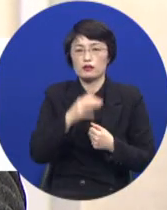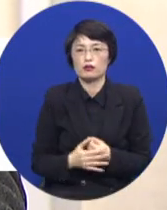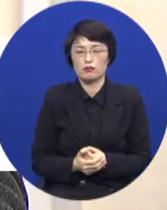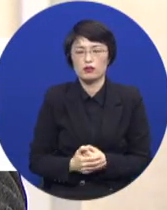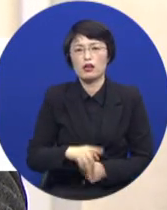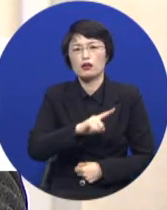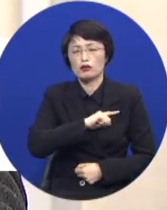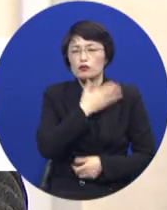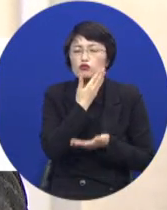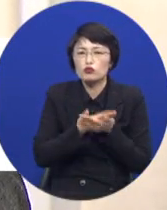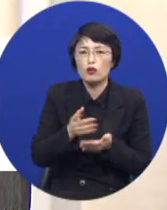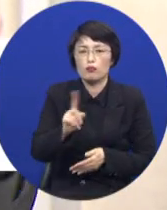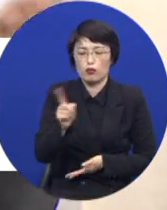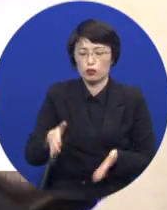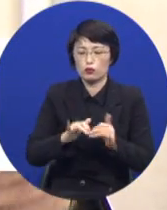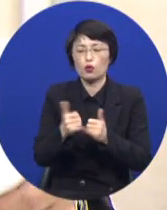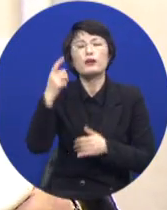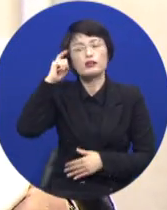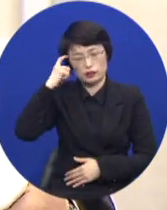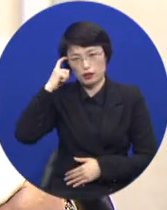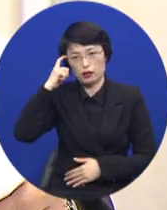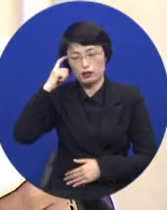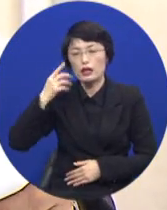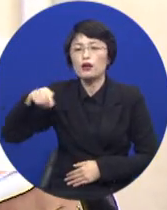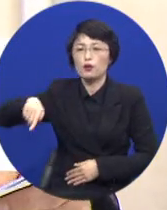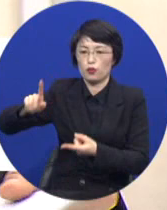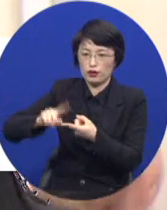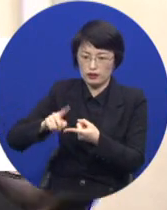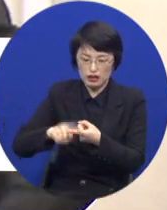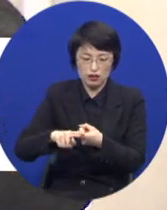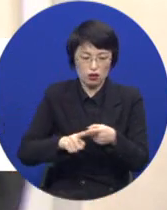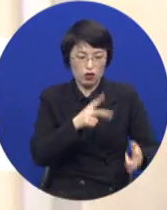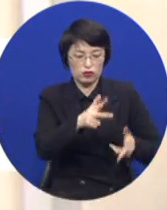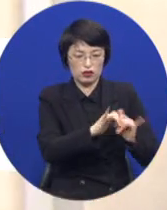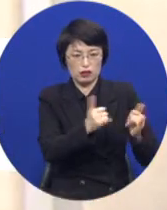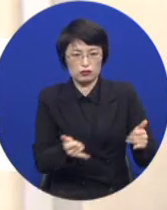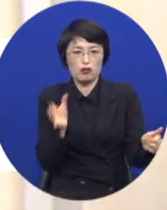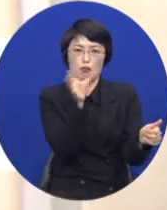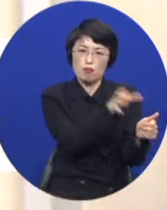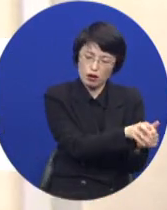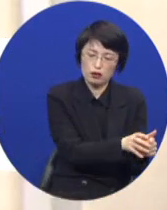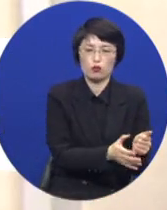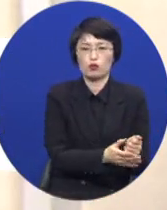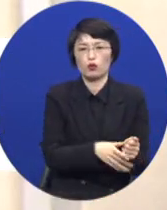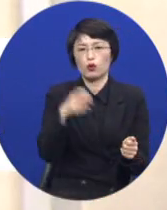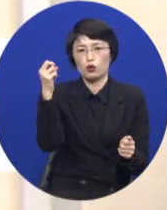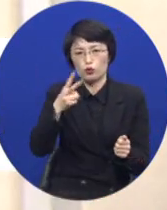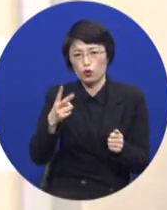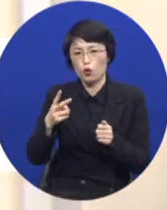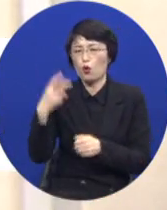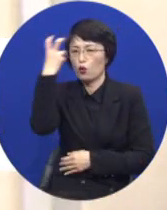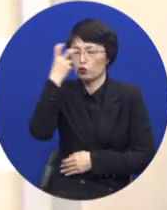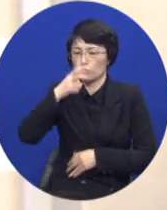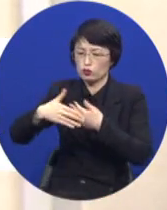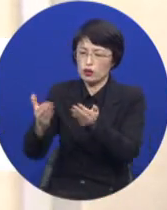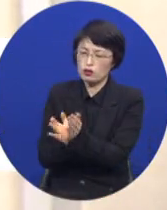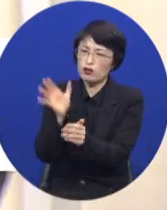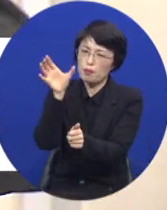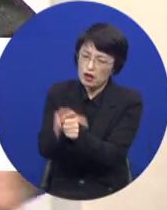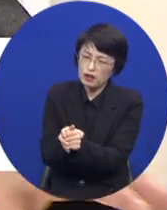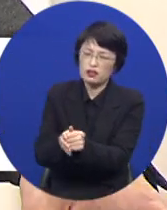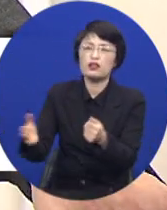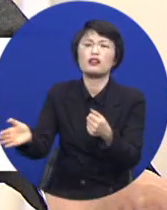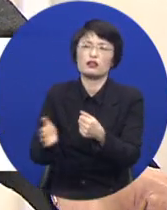이거든요 이 부분을 쉔 돼 맡겨놓고 여론조사 기관에 맡겨 놓고 하다보니 이런 문제가